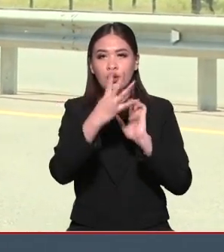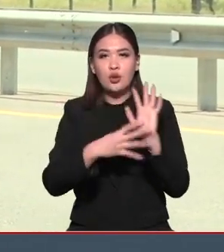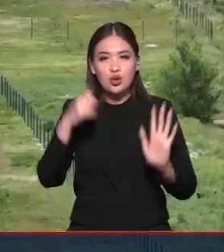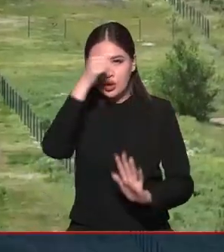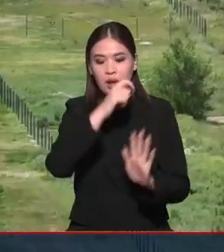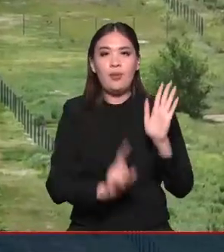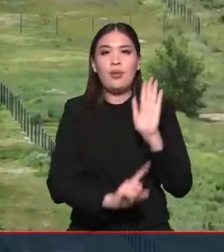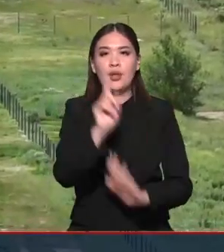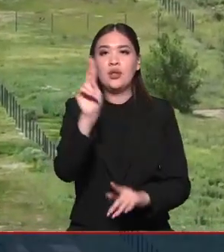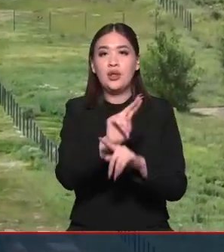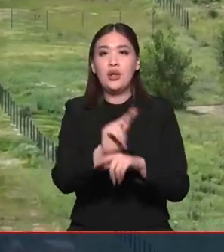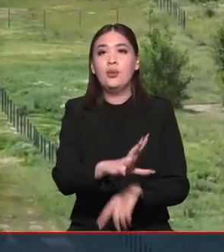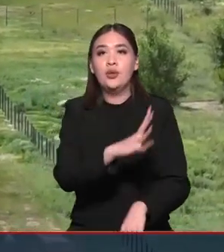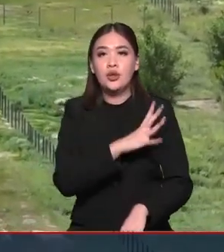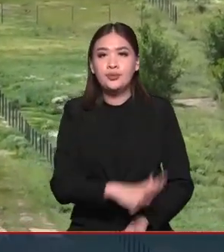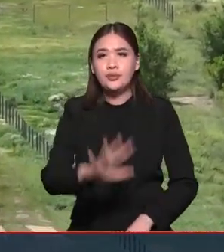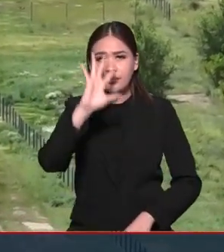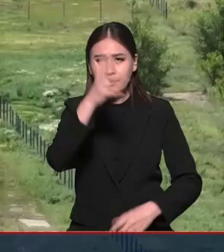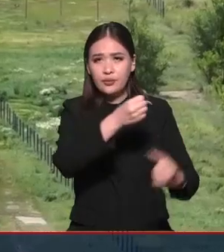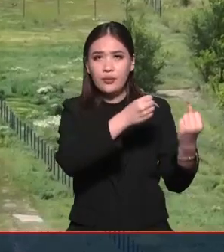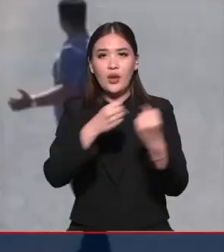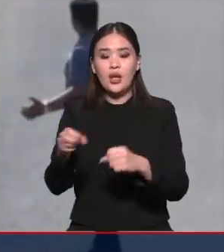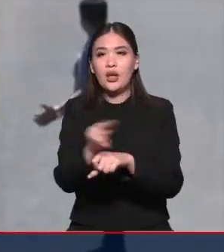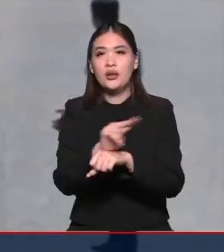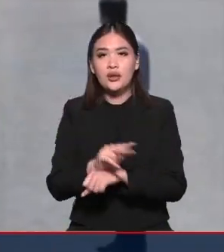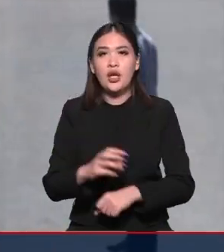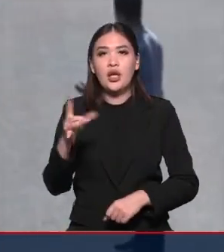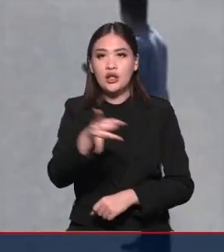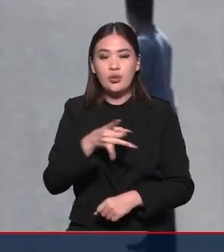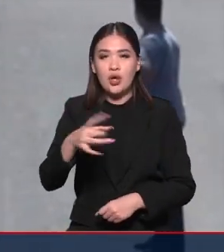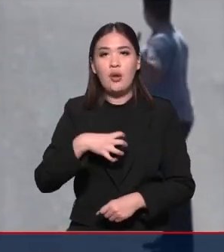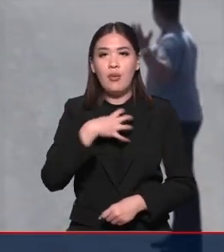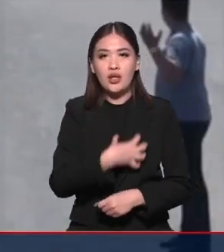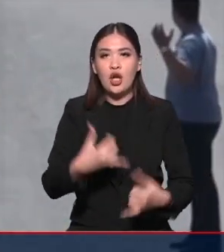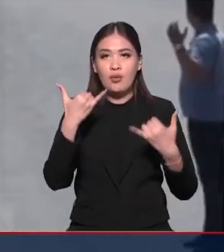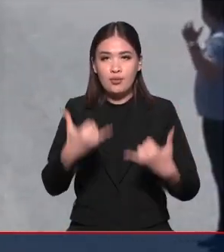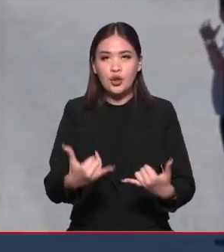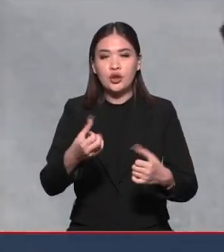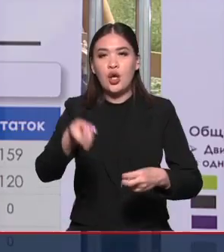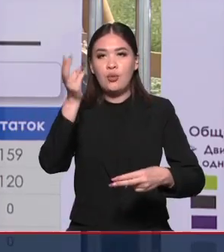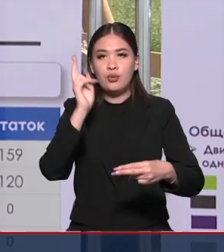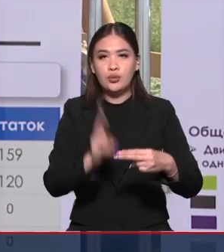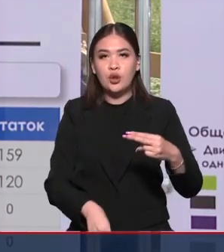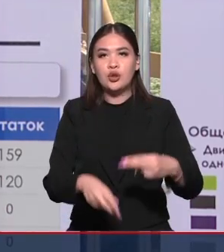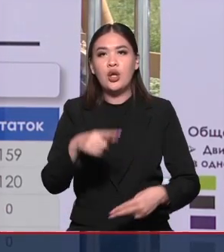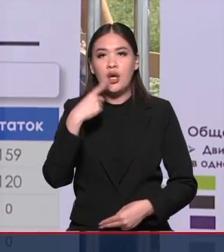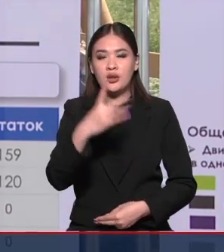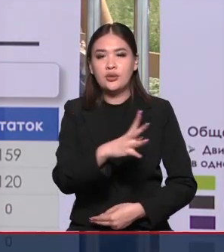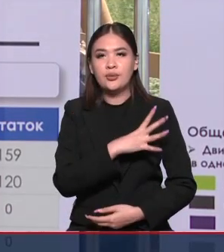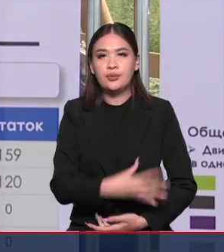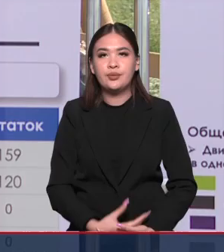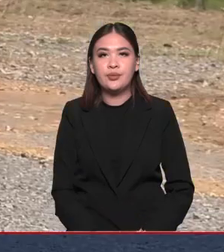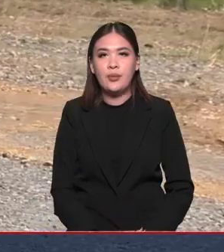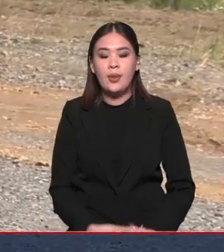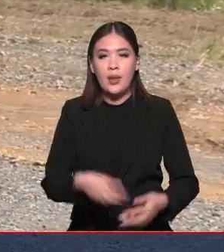басталған. Құрылысы 5 жылға созылған республикалық маңызы бар тас жол биыл толықтай тапсырылады деген болжам бар.